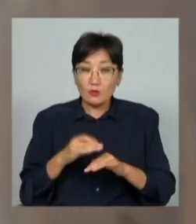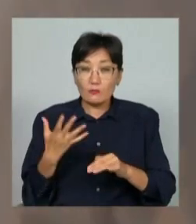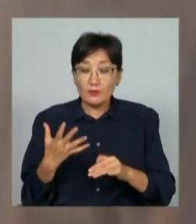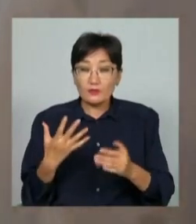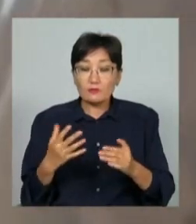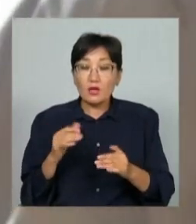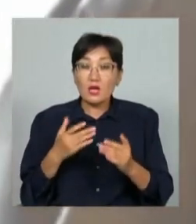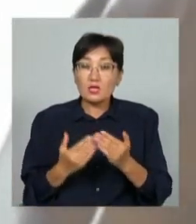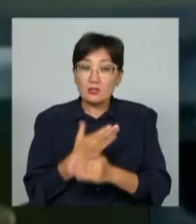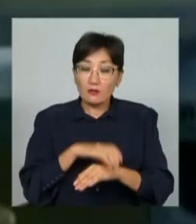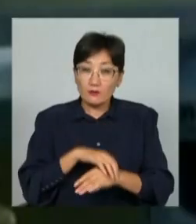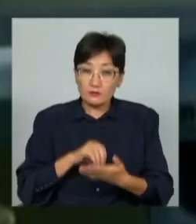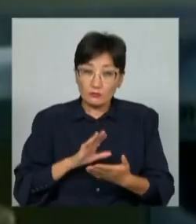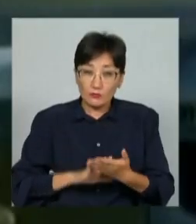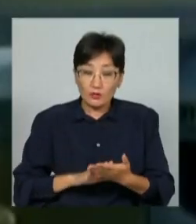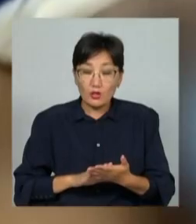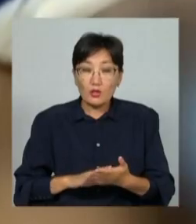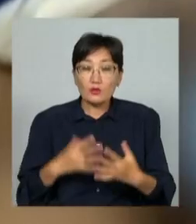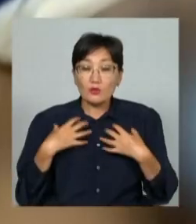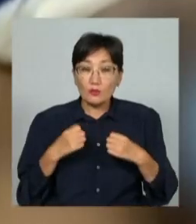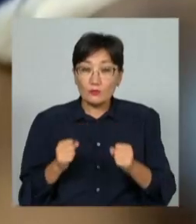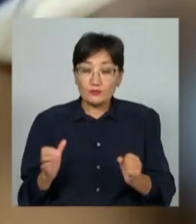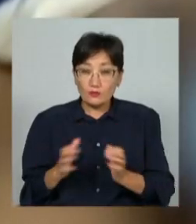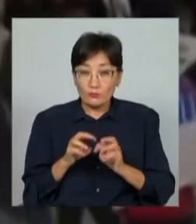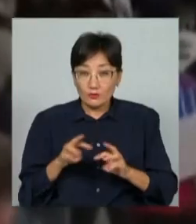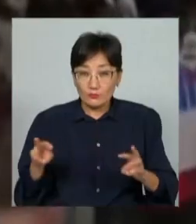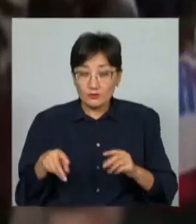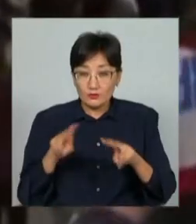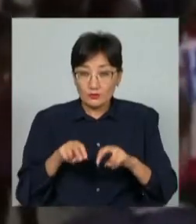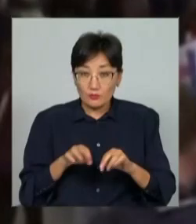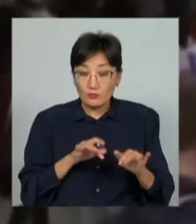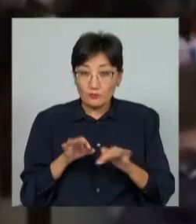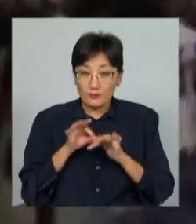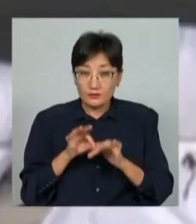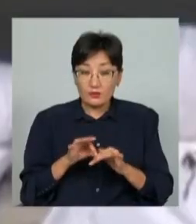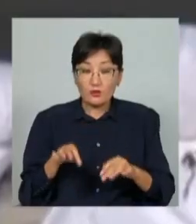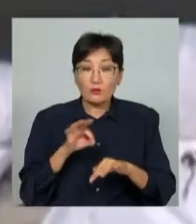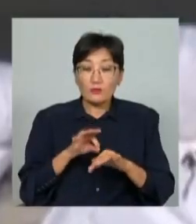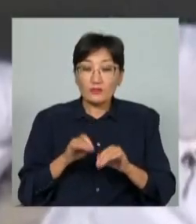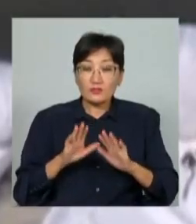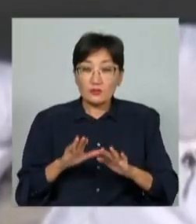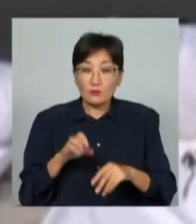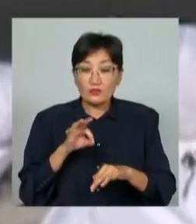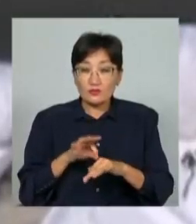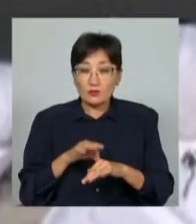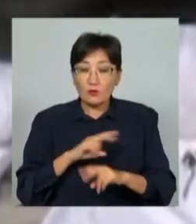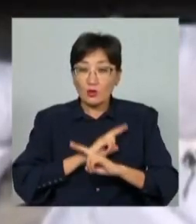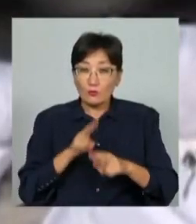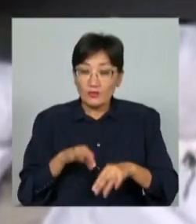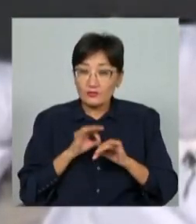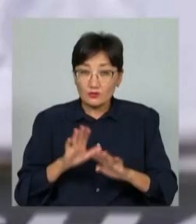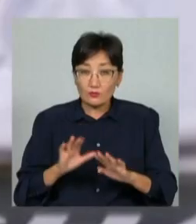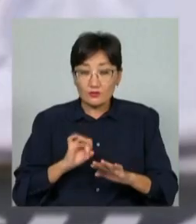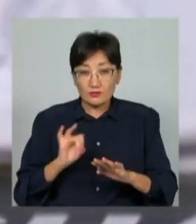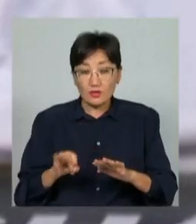жаңа жағдайы анықталған. Оған қатысты елдің денсаулық сақтау министрлігі тергеуді бастады. Пандемия тек ауру мен өлім ғана әкелмейді.